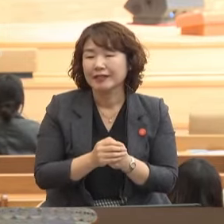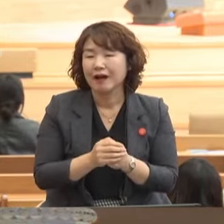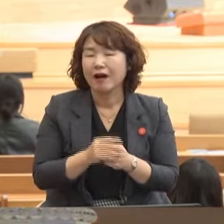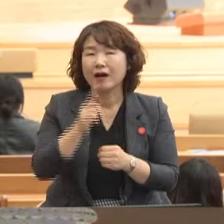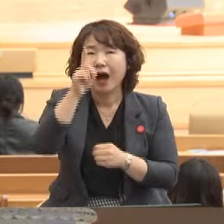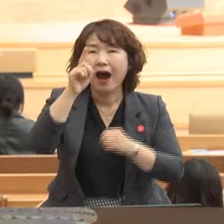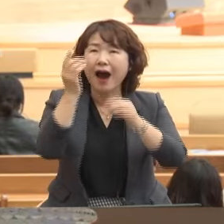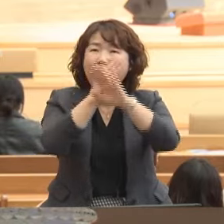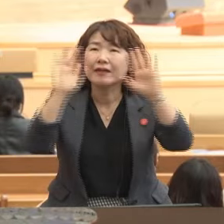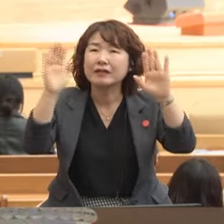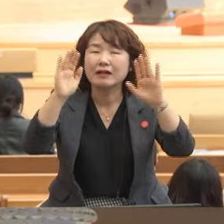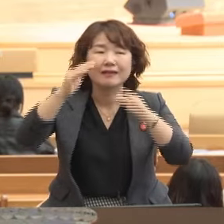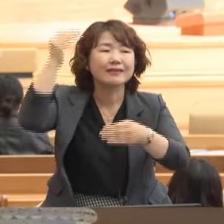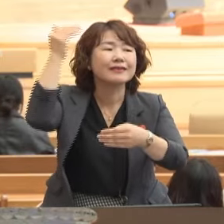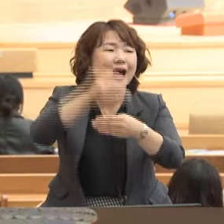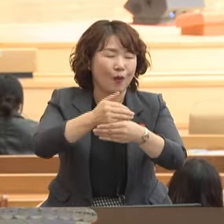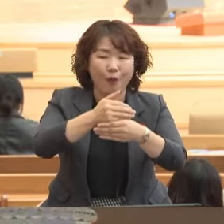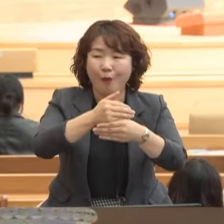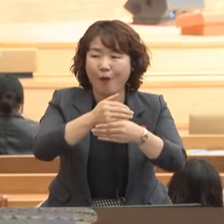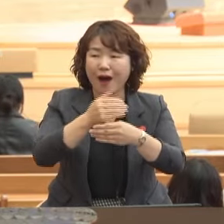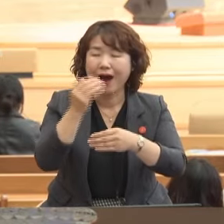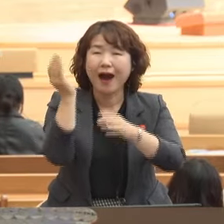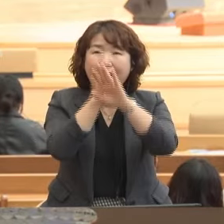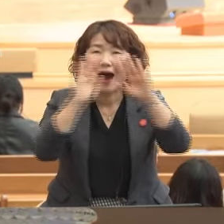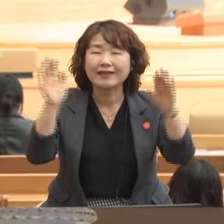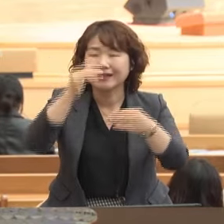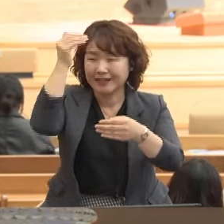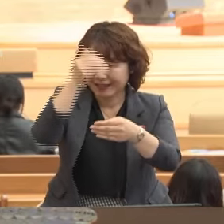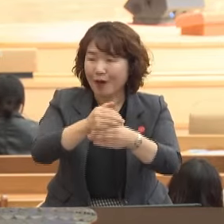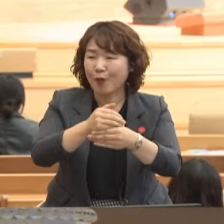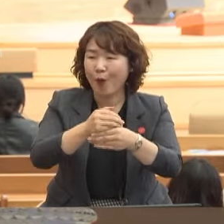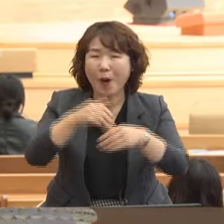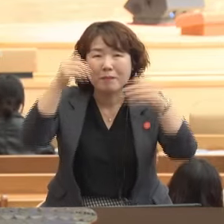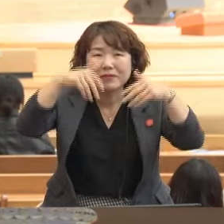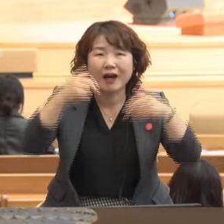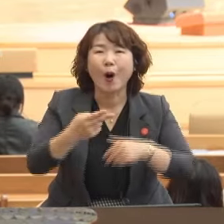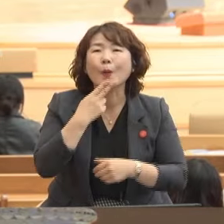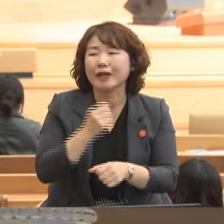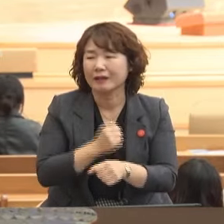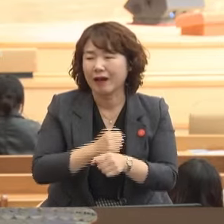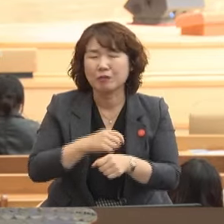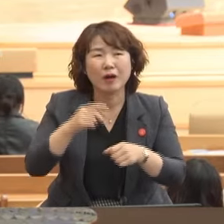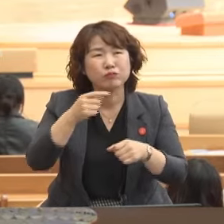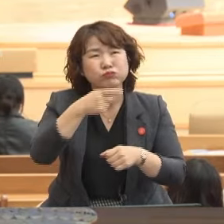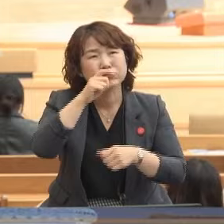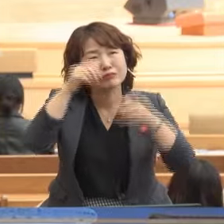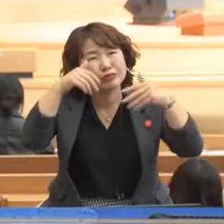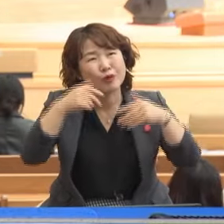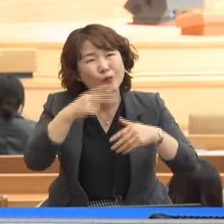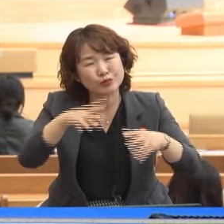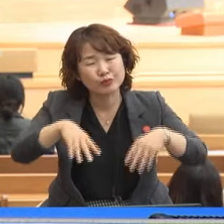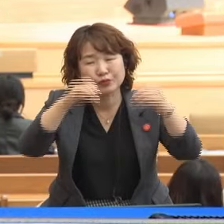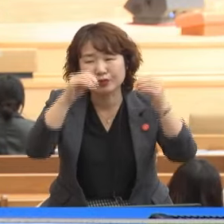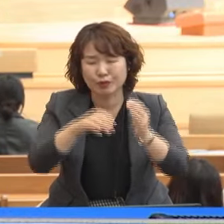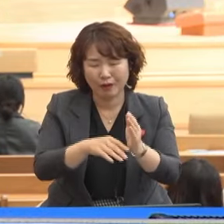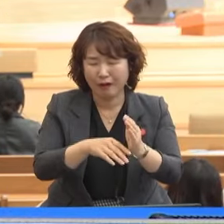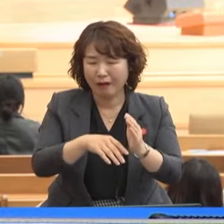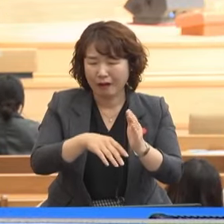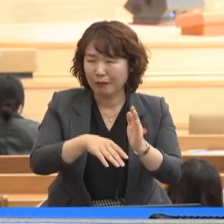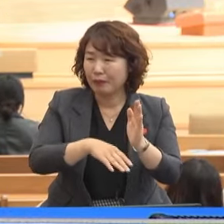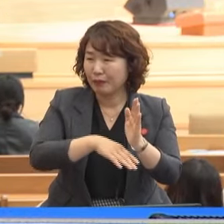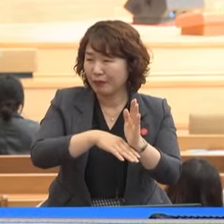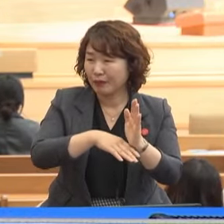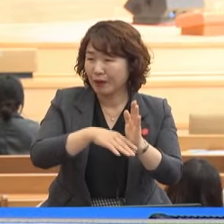하늘을 닫고 비를 내리지 않는다. 가뭄이 오죠. 기근이 듭니다. 격변하는 기후